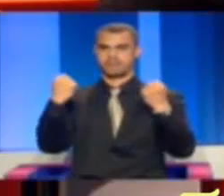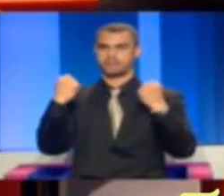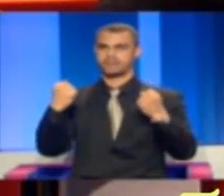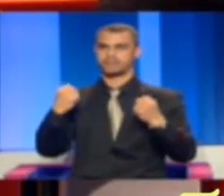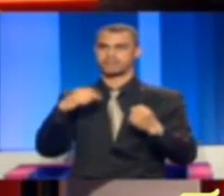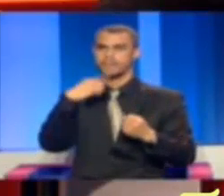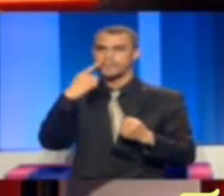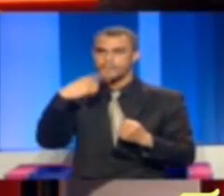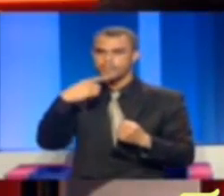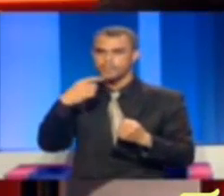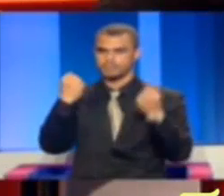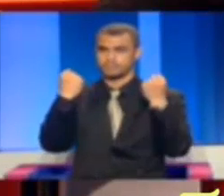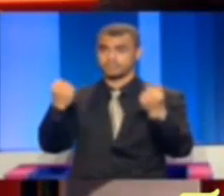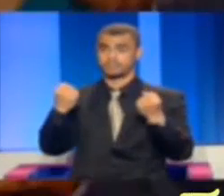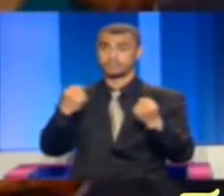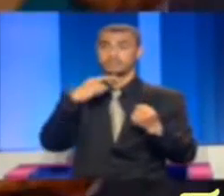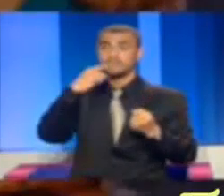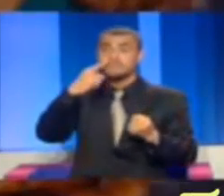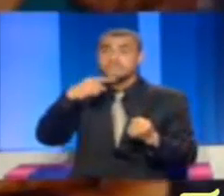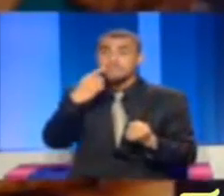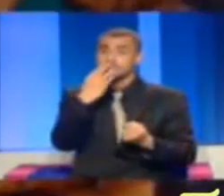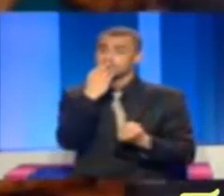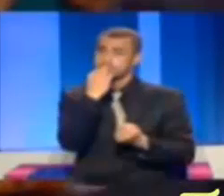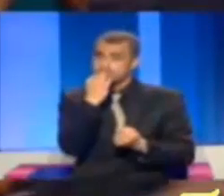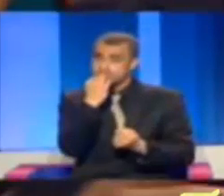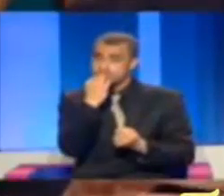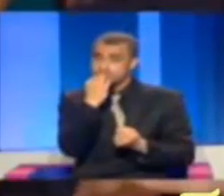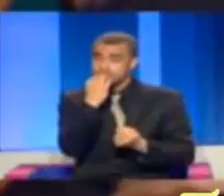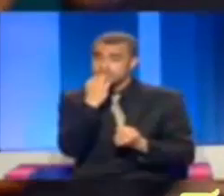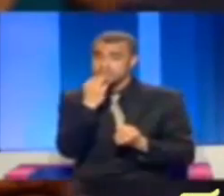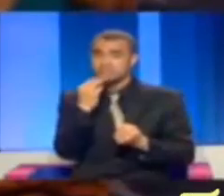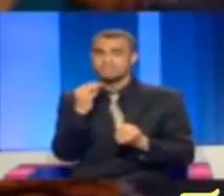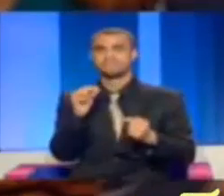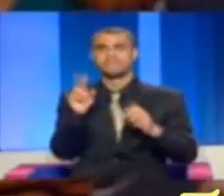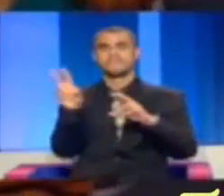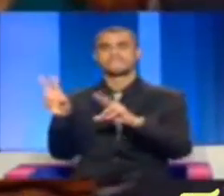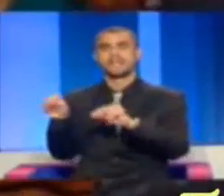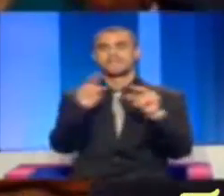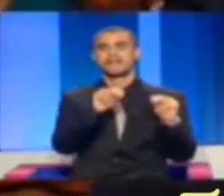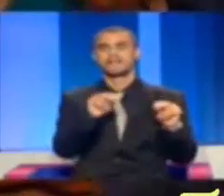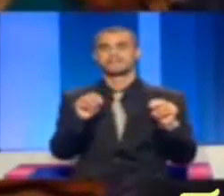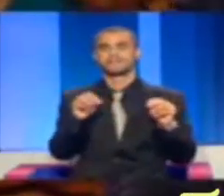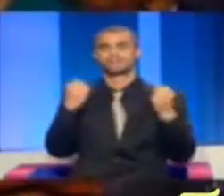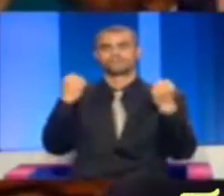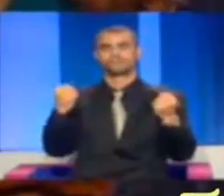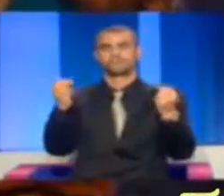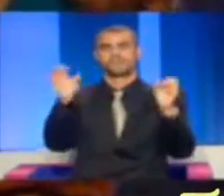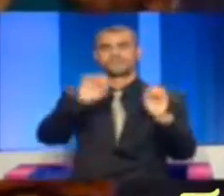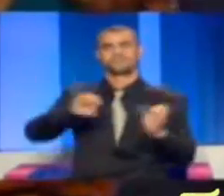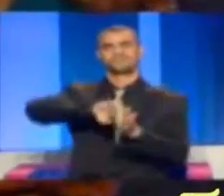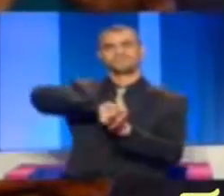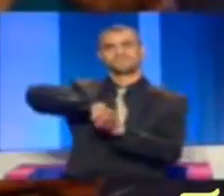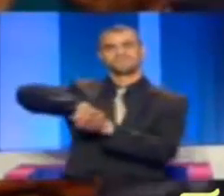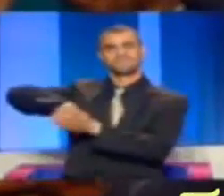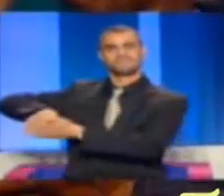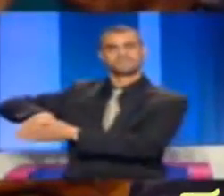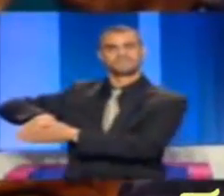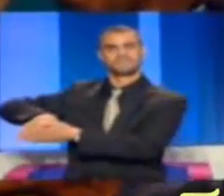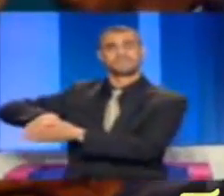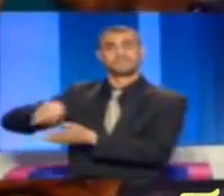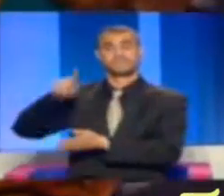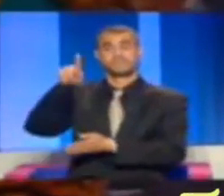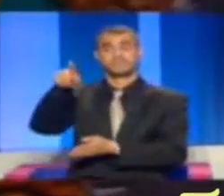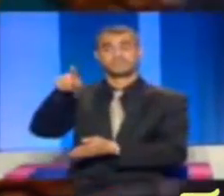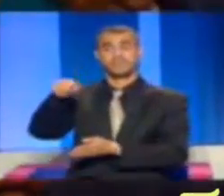اللحظة الإنسان تتغيب عنده سلطة الكلام، المجتمع تيقصيه، تيمحيه، لا حق له، لأنه لا يتكلم،